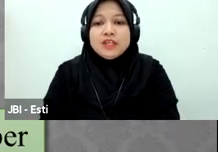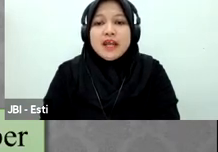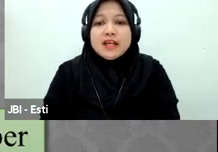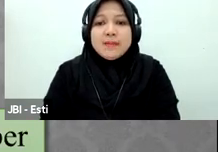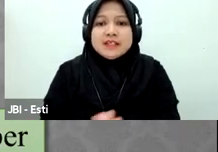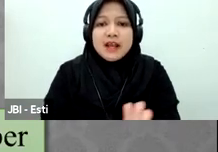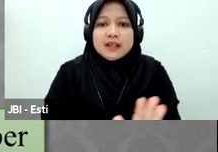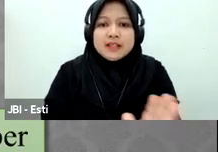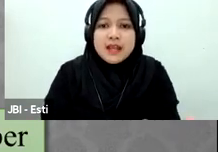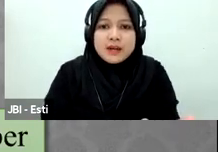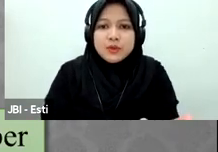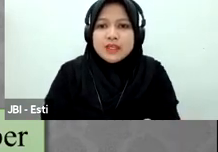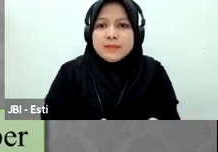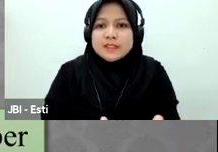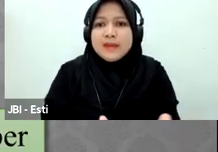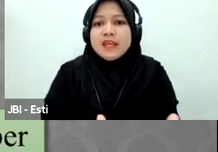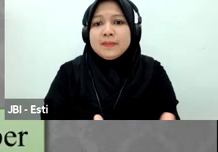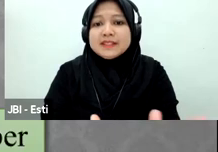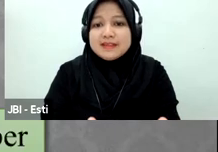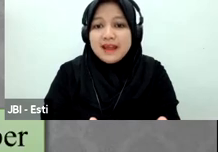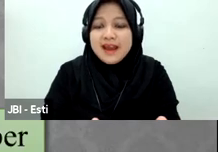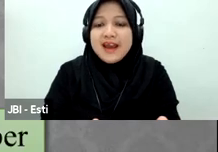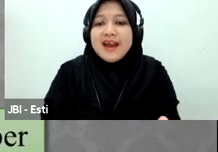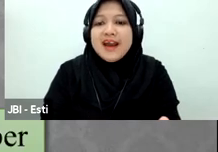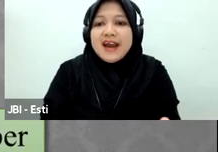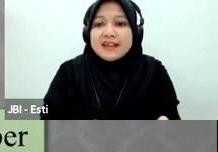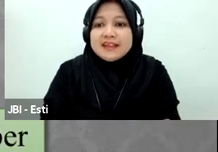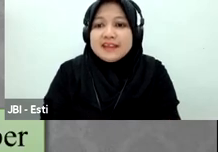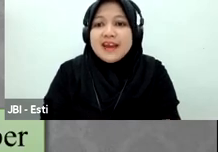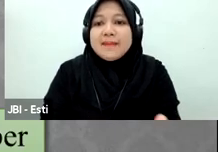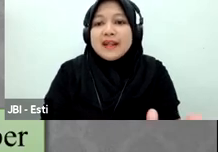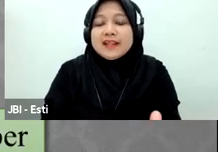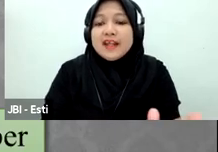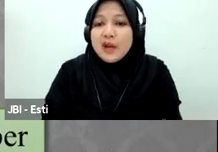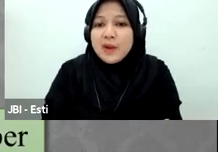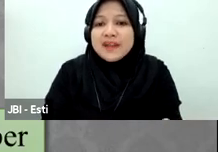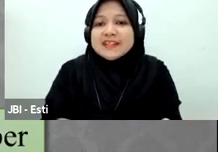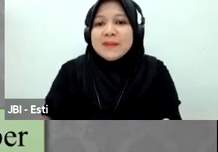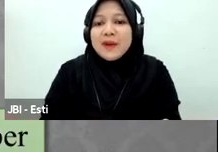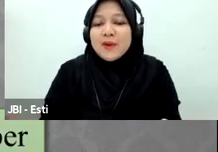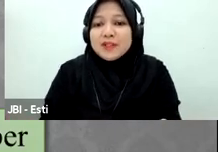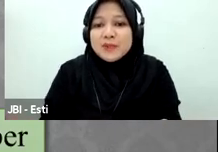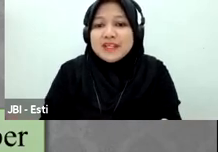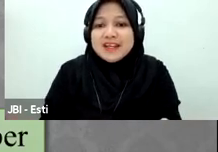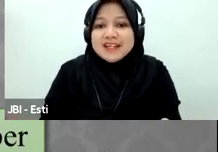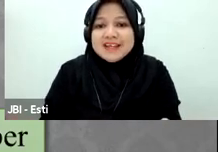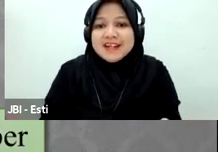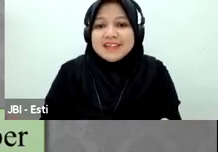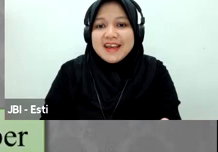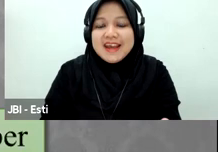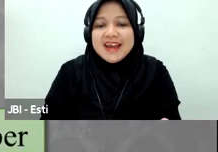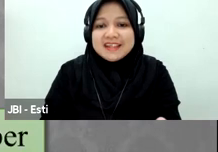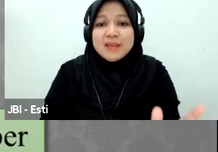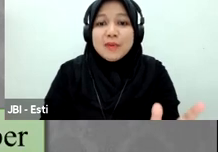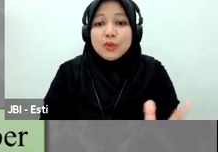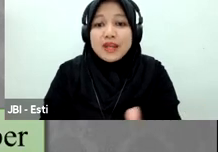kemudian ada masyarakat dengar mungkin sebagai peserta Artinya mereka tidak tahu apa yang disampaikan oleh tuli dengan